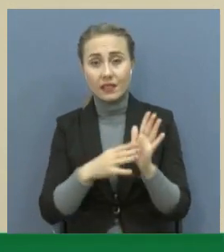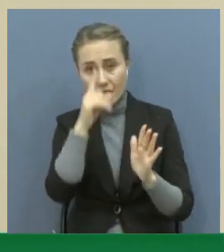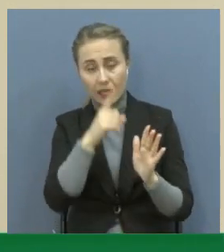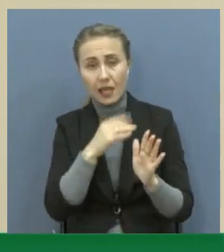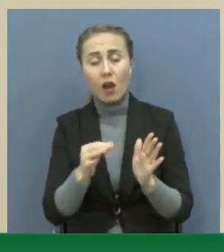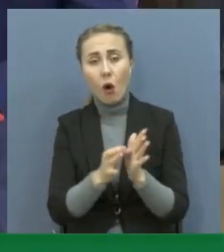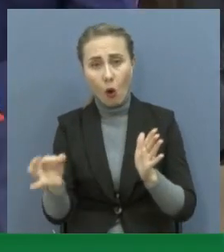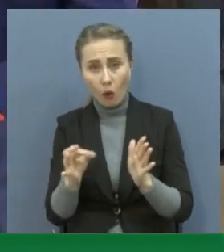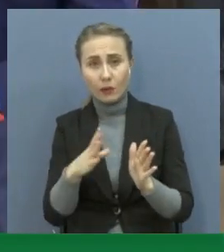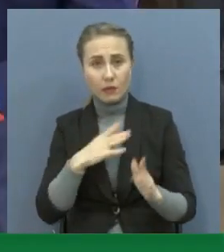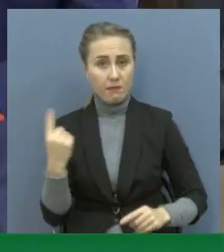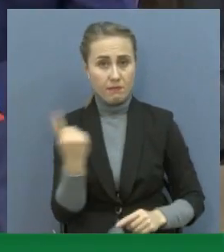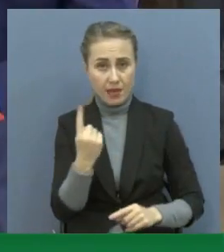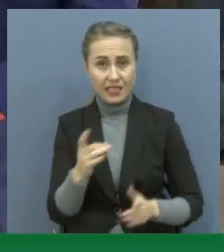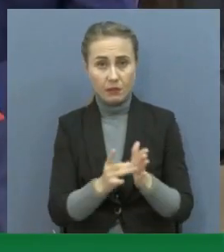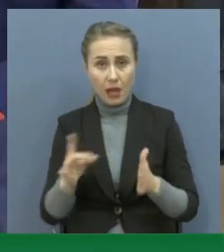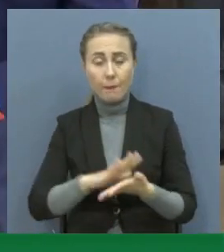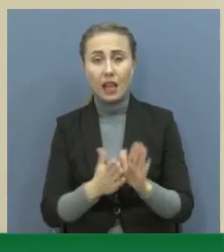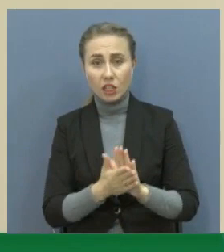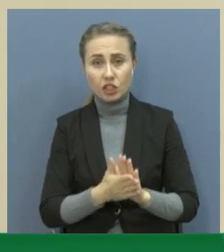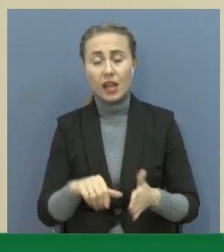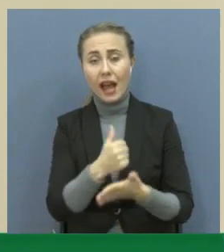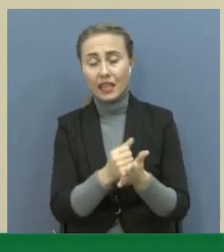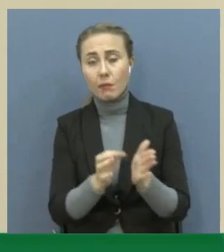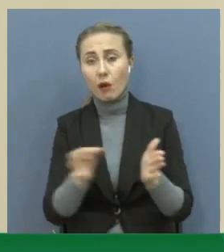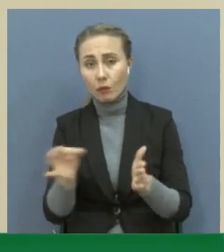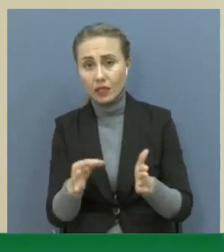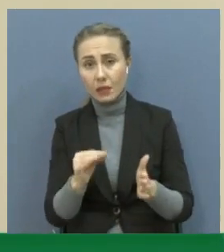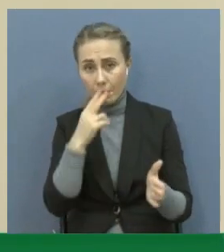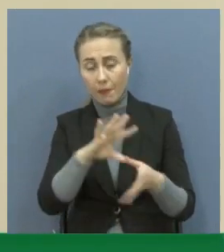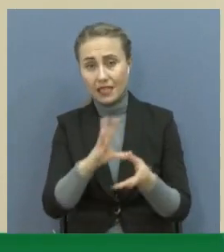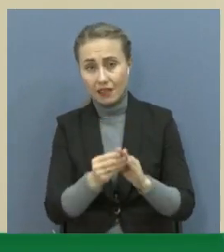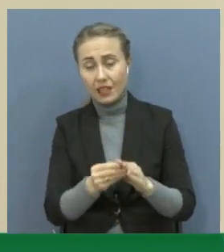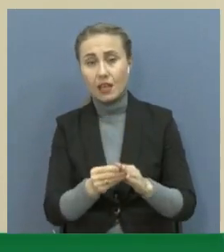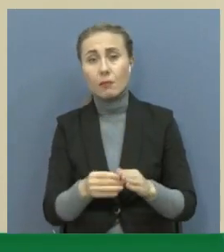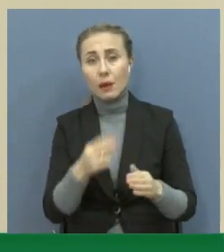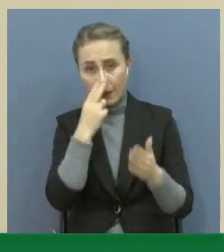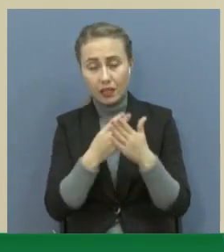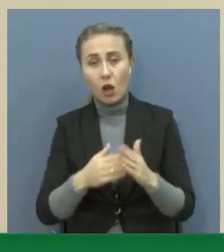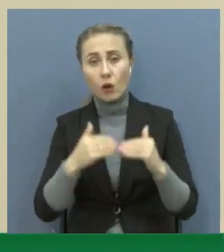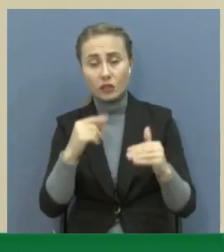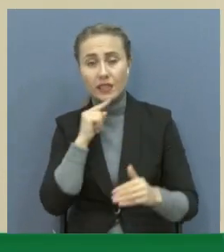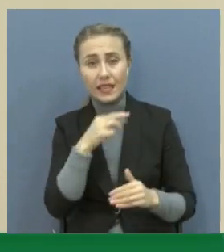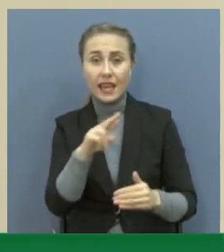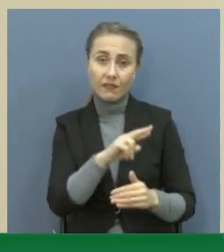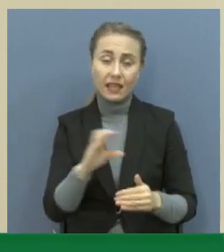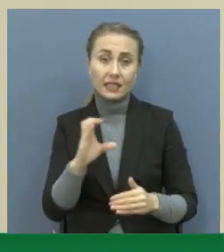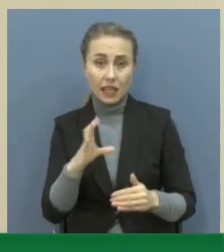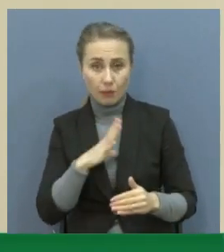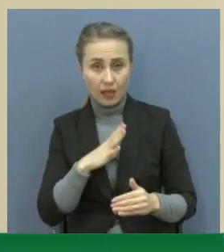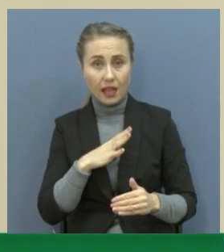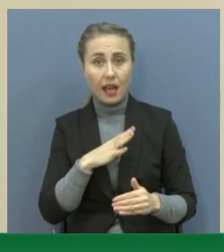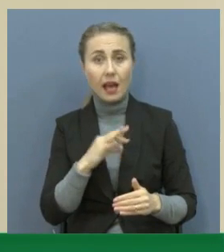лидирующие позиции республики. Положительная работа Акима области по основным показателям роста экономики за январь-сентябрь была